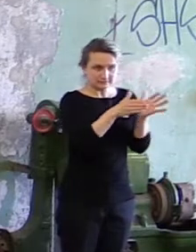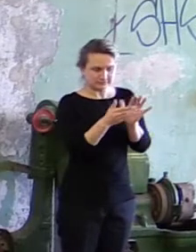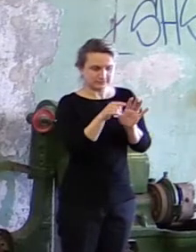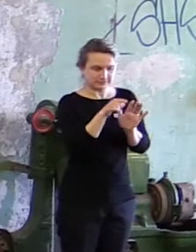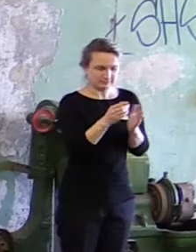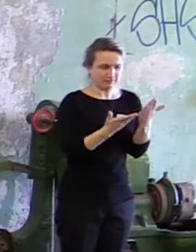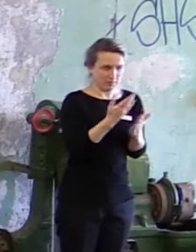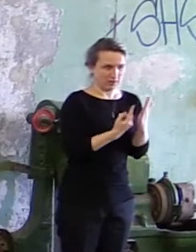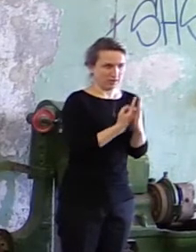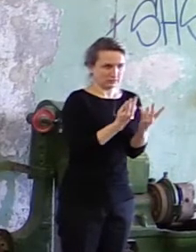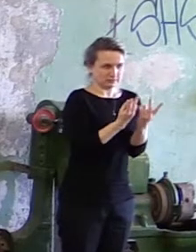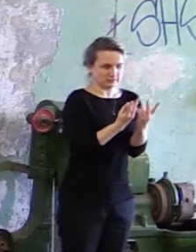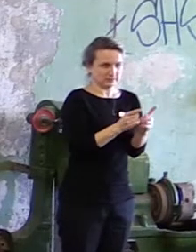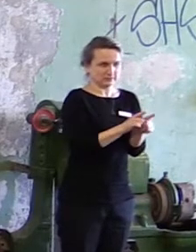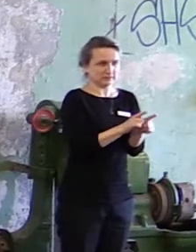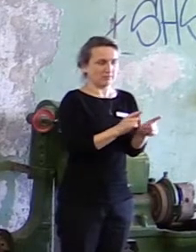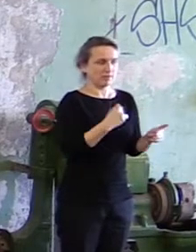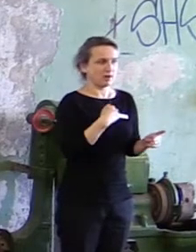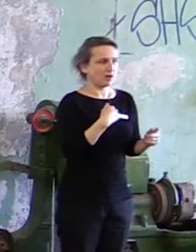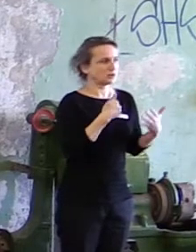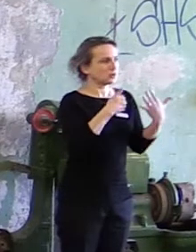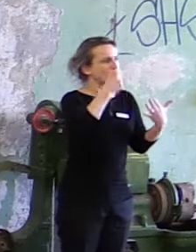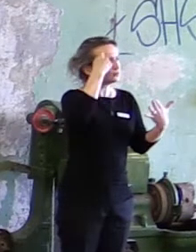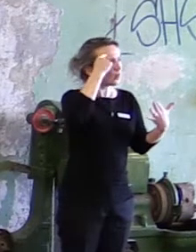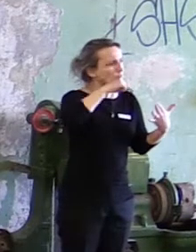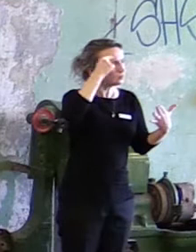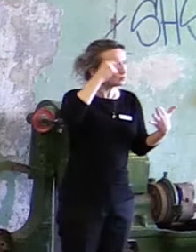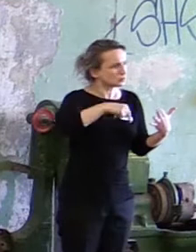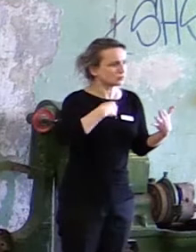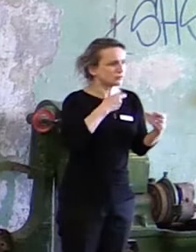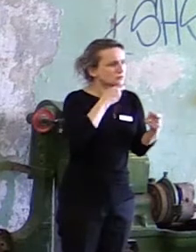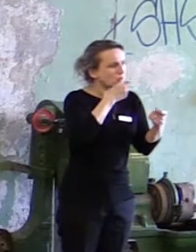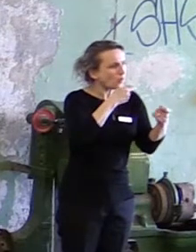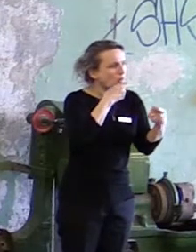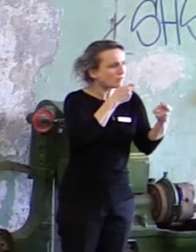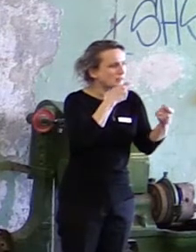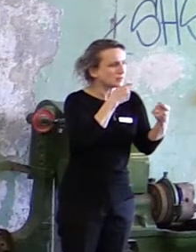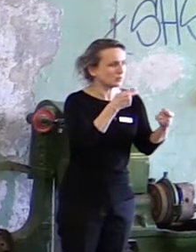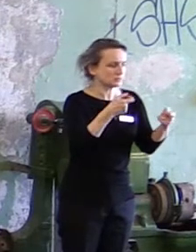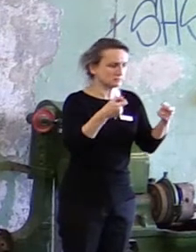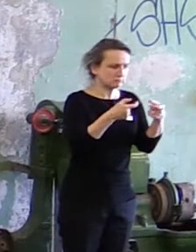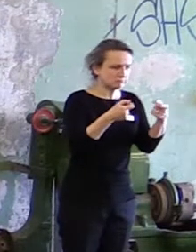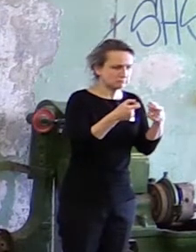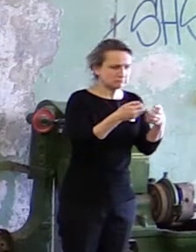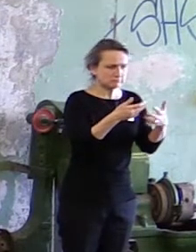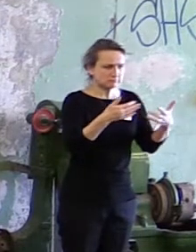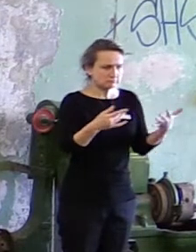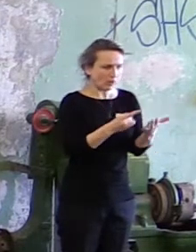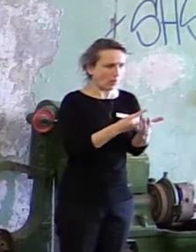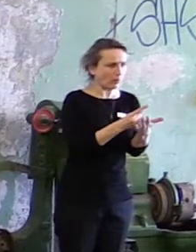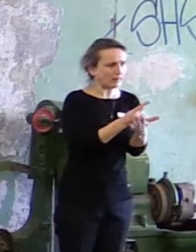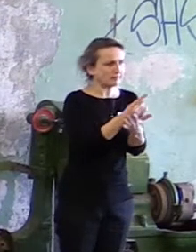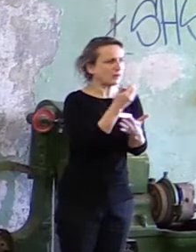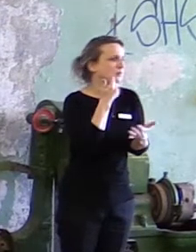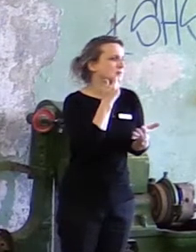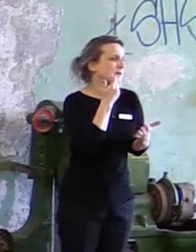need kuus oskust või need kuus orienteerumissoovitust võiksid olla siis need, mis oleks meil foonil ükskõik, kui